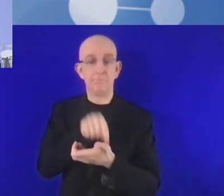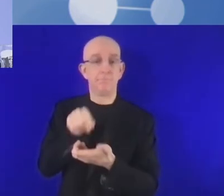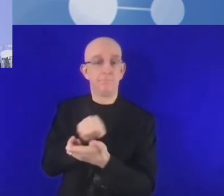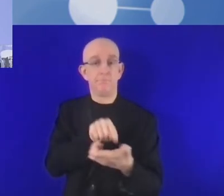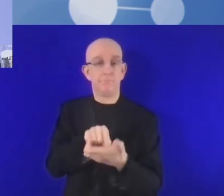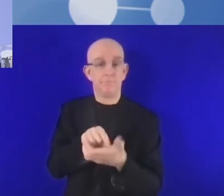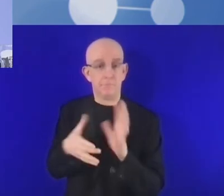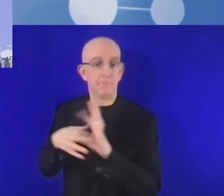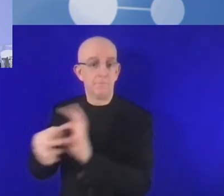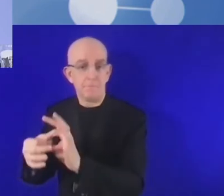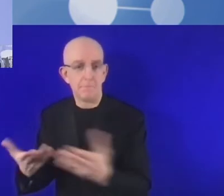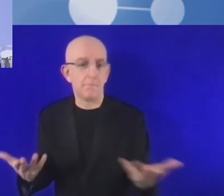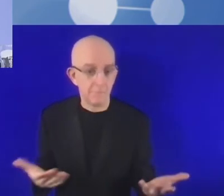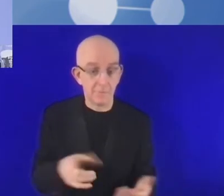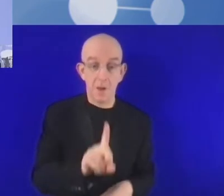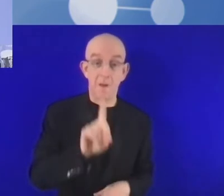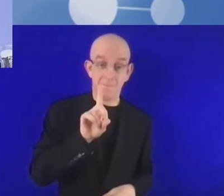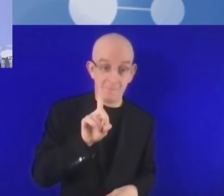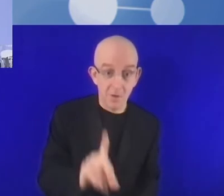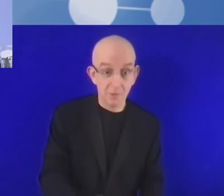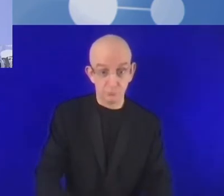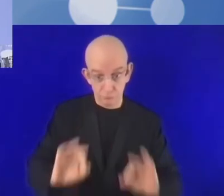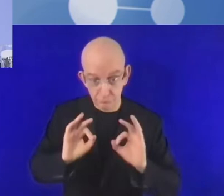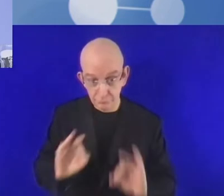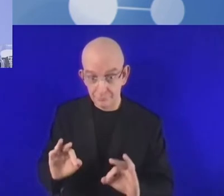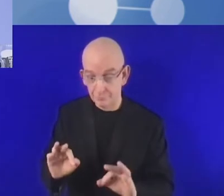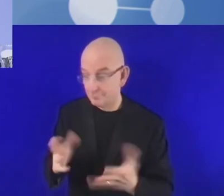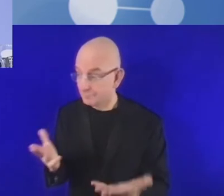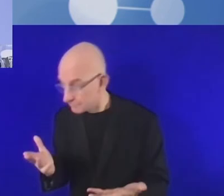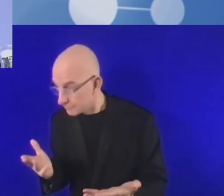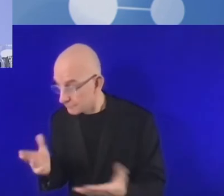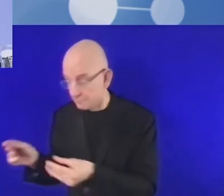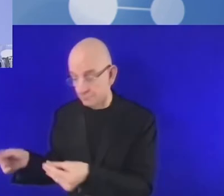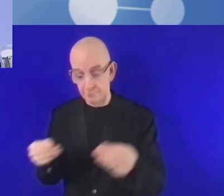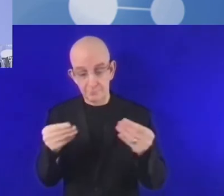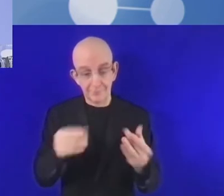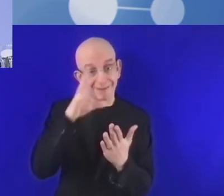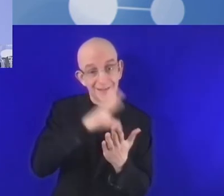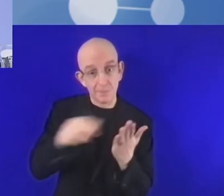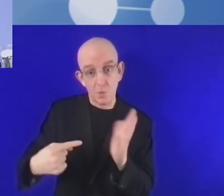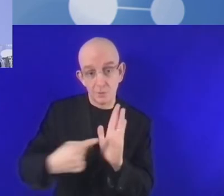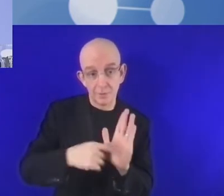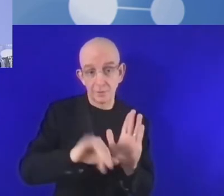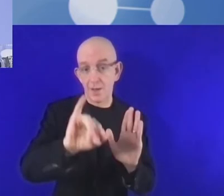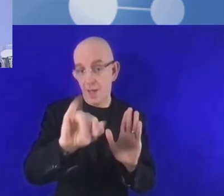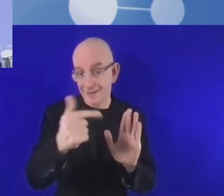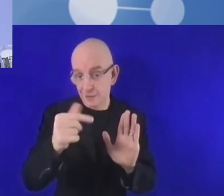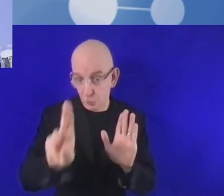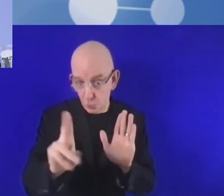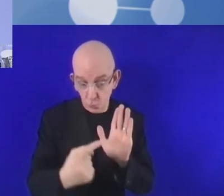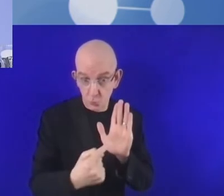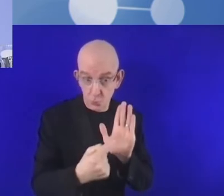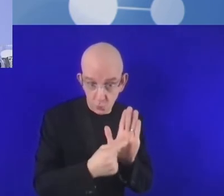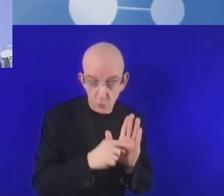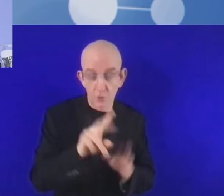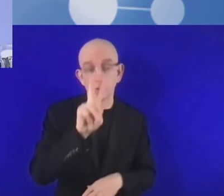利用这个互联网。但是最近的一次发表的报告当中说，我们还发现有将近